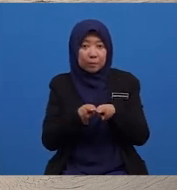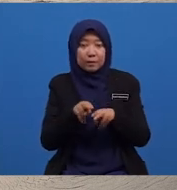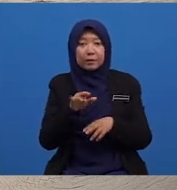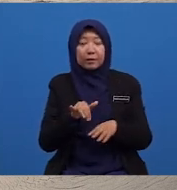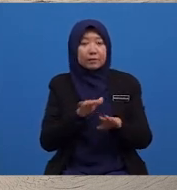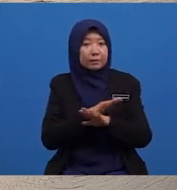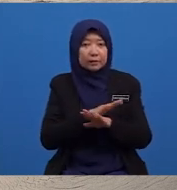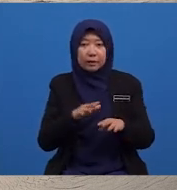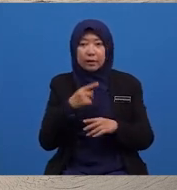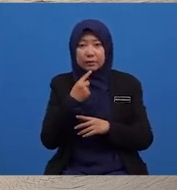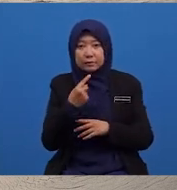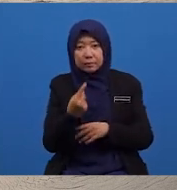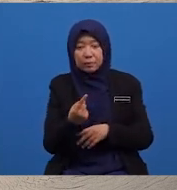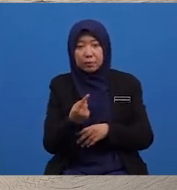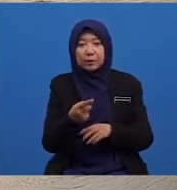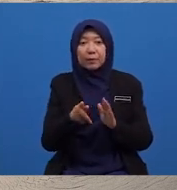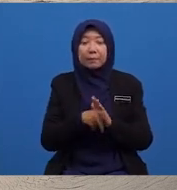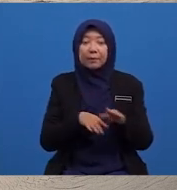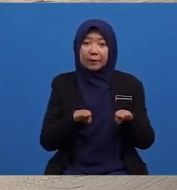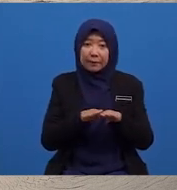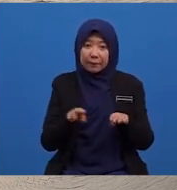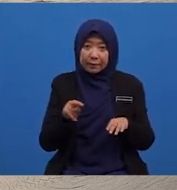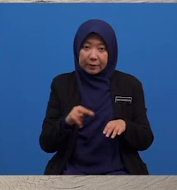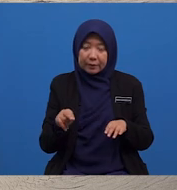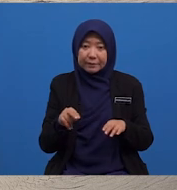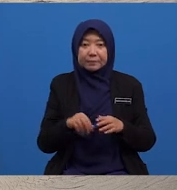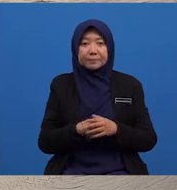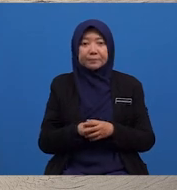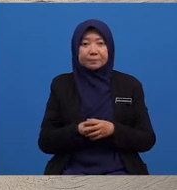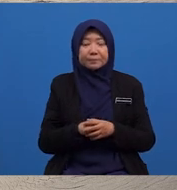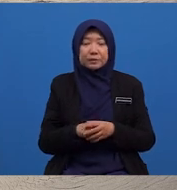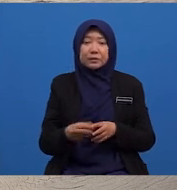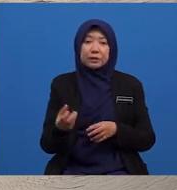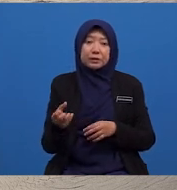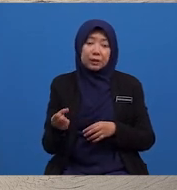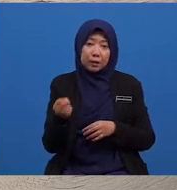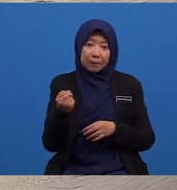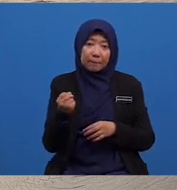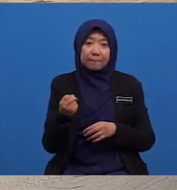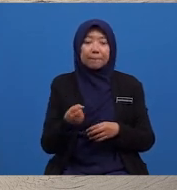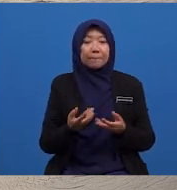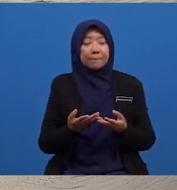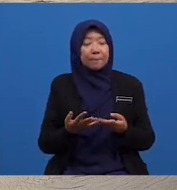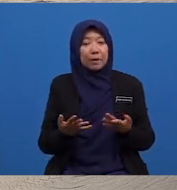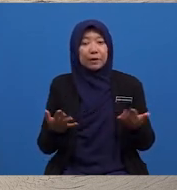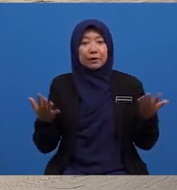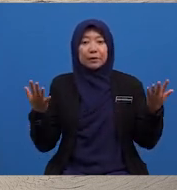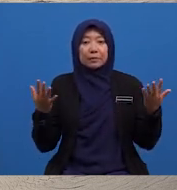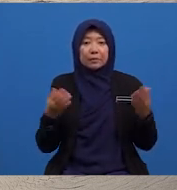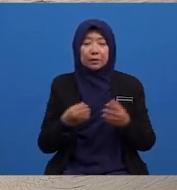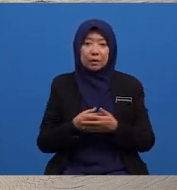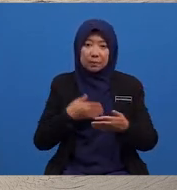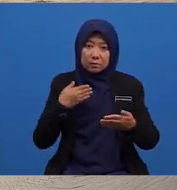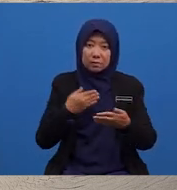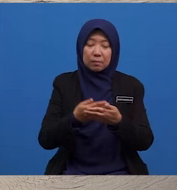tidak disebut perbandingan pula ialah A. Genggam bara api biar